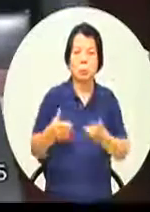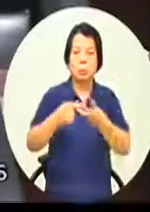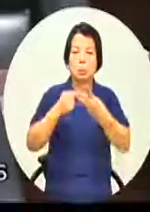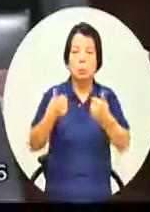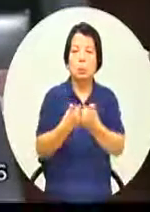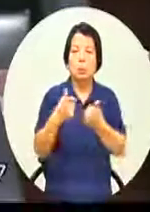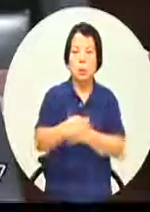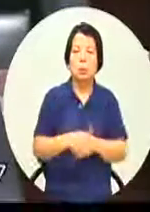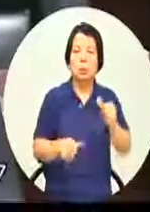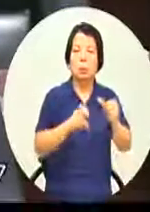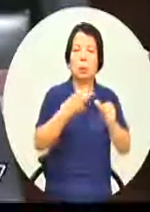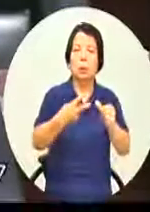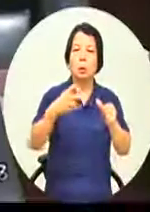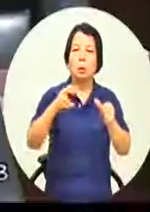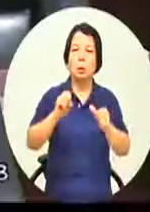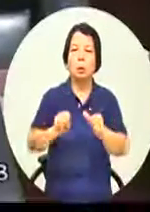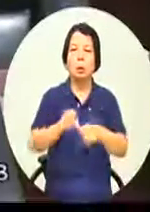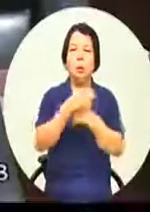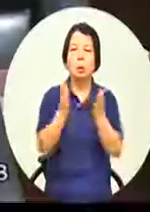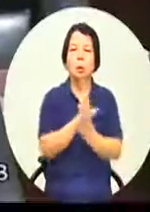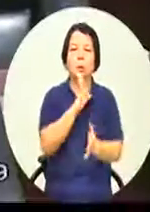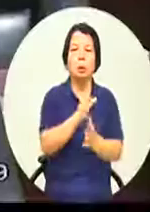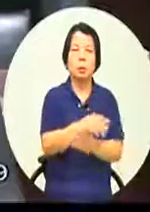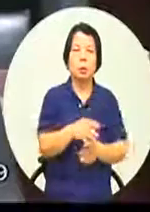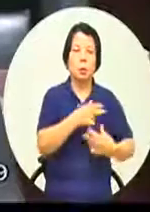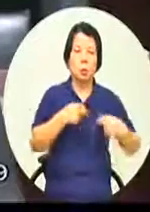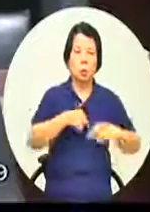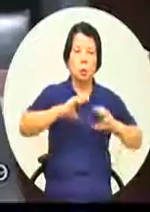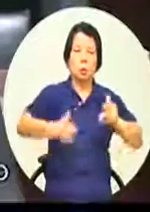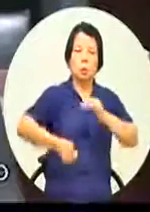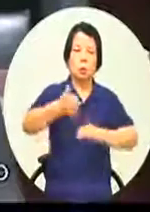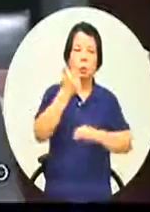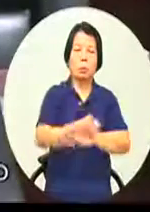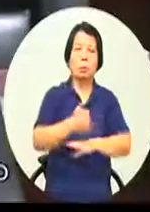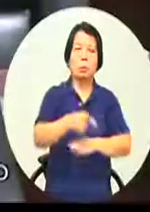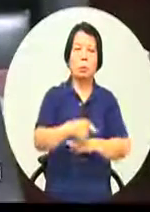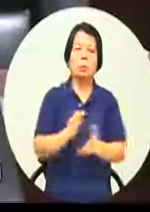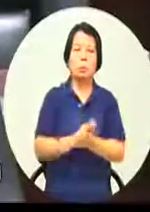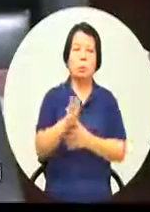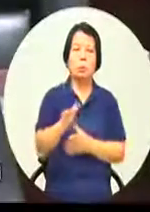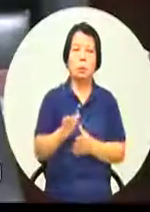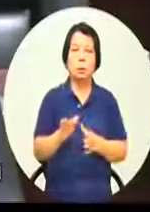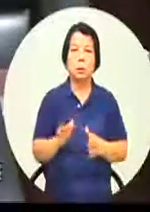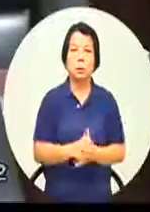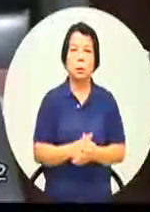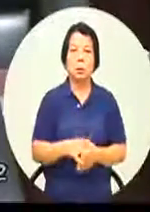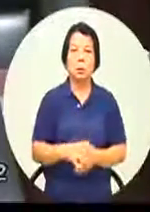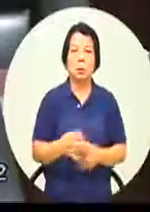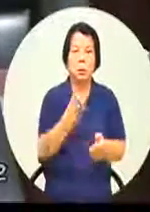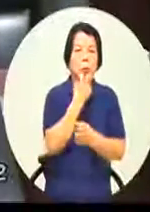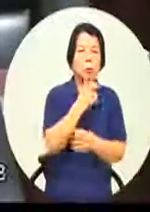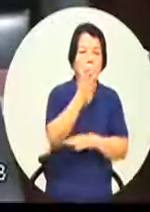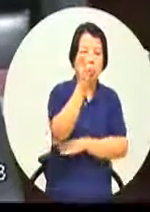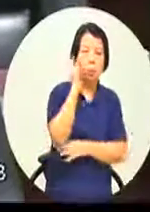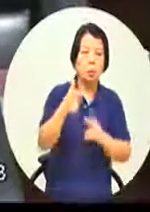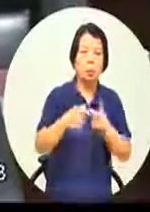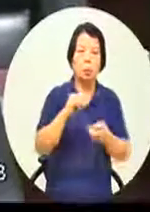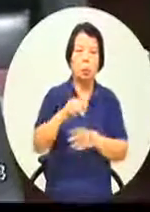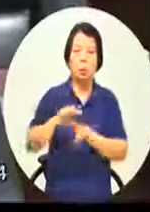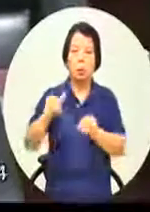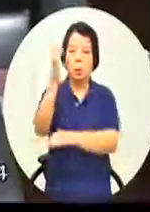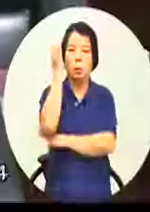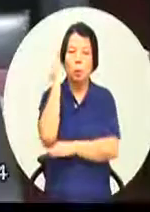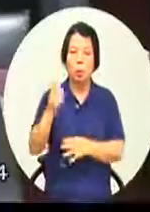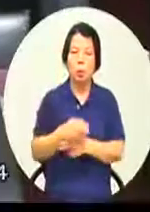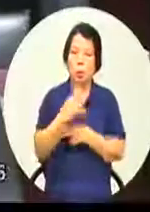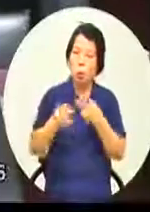在520蔡英文总统上任以后，我不太知道我们未来哦，就是我们现在的中央政府跟我们在地方要怎么样